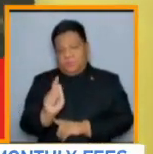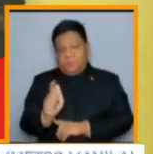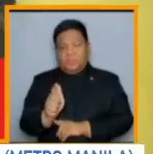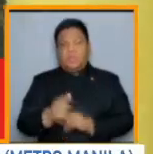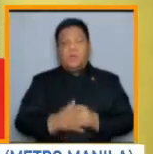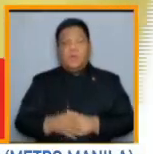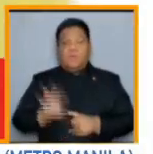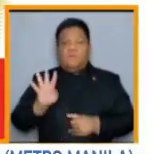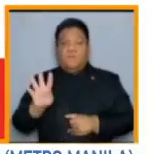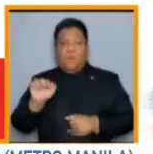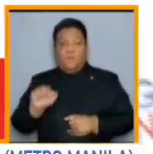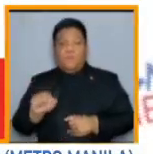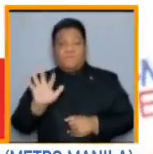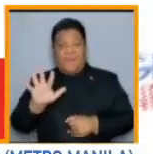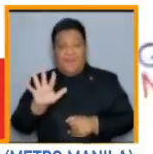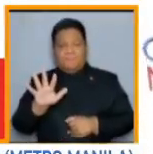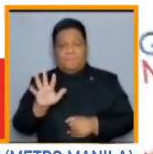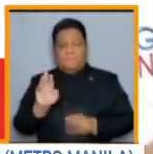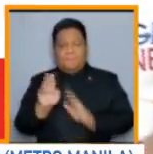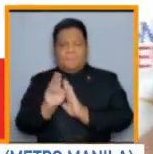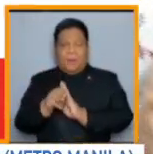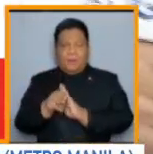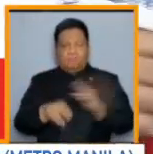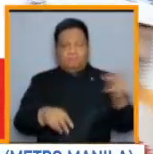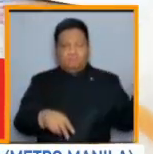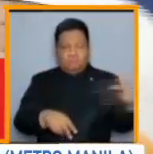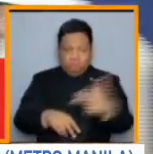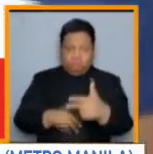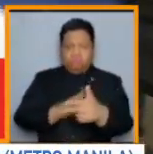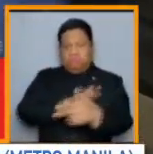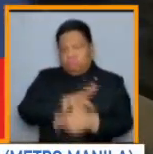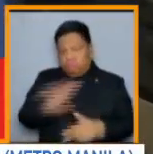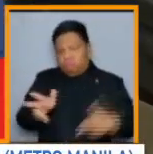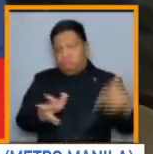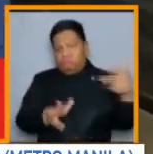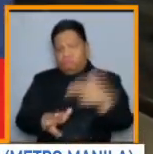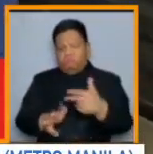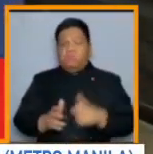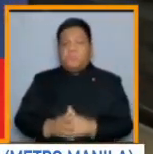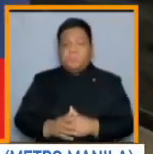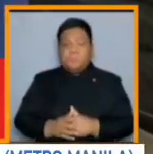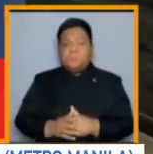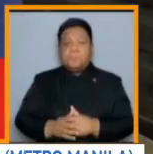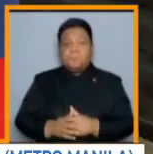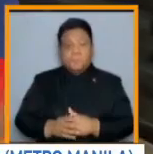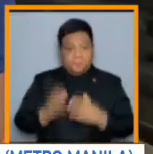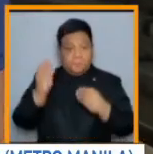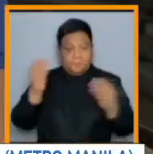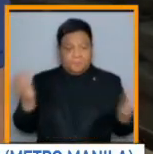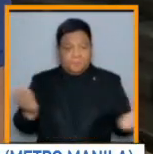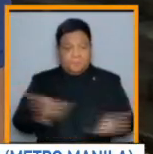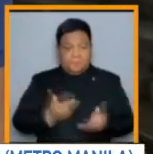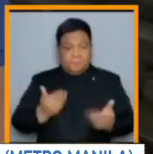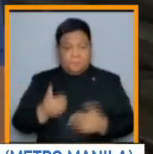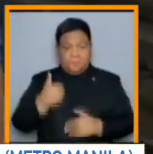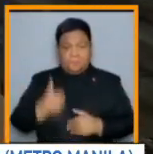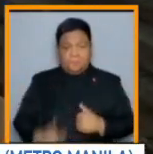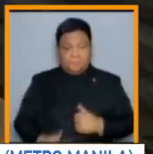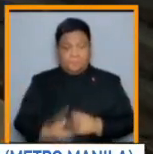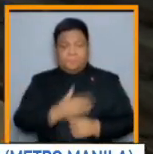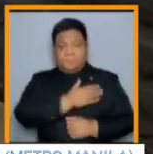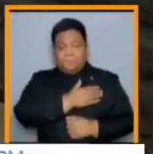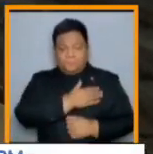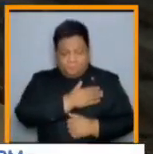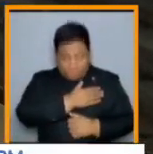minutes naman yung pagitan ng pagdating ng tren sa bawat estasyon. Yan muna yung latest mula rito sa MRT North Avenue Station. Ako po si James Agustin, buong